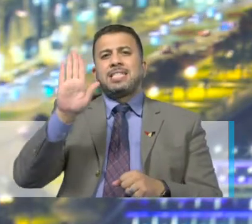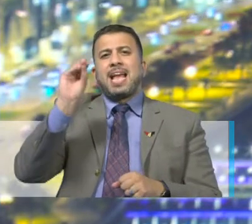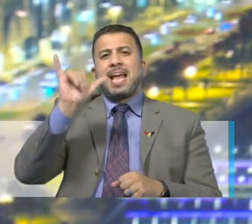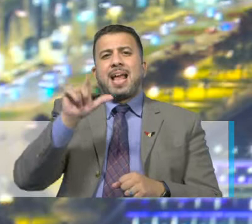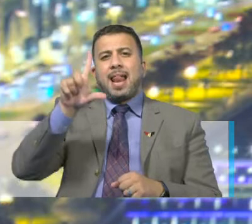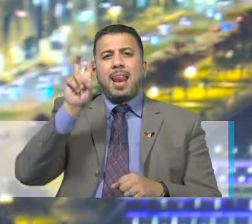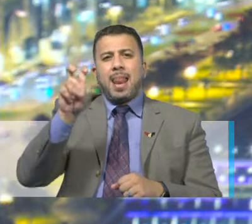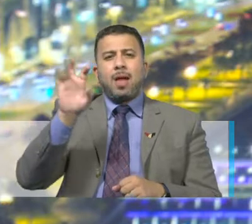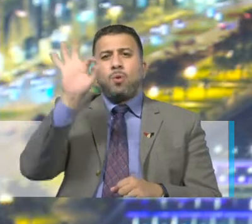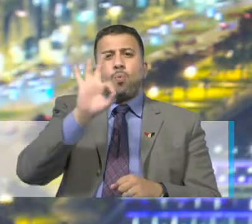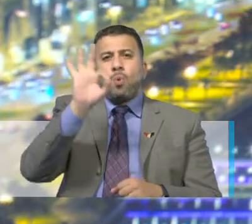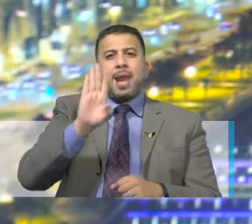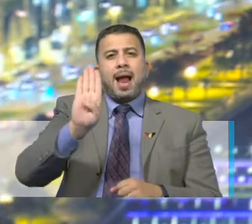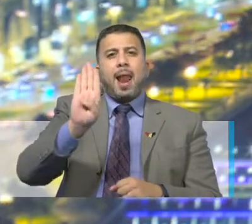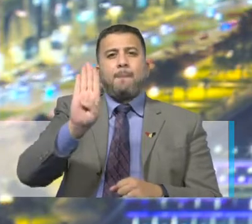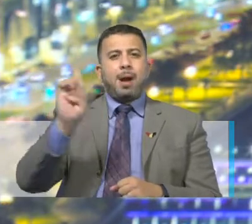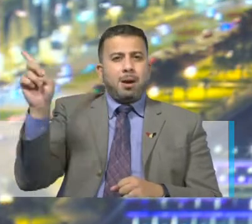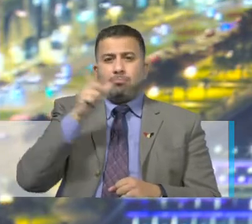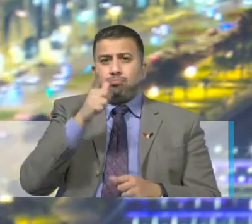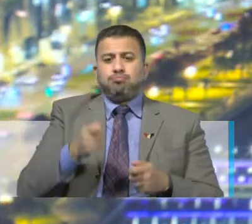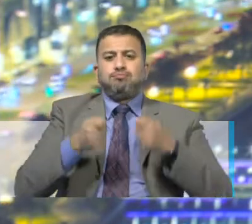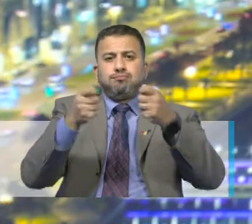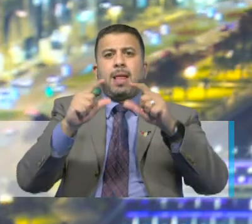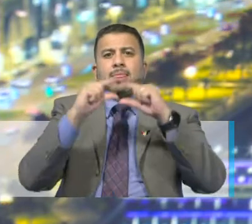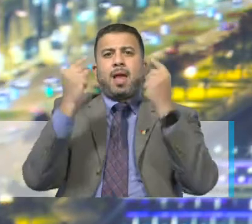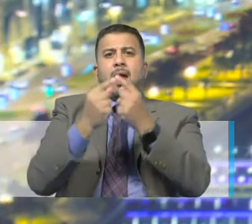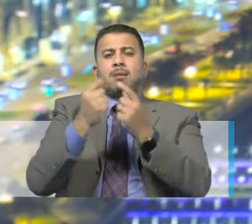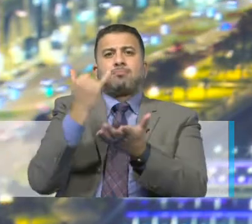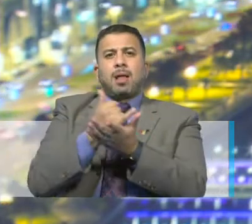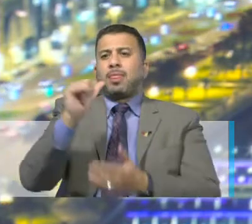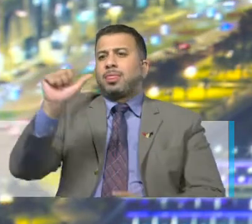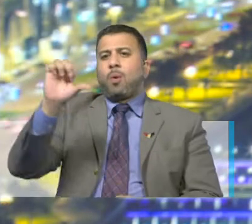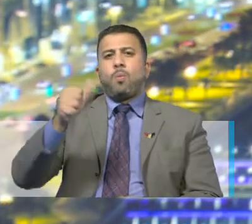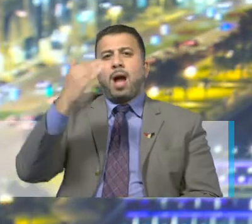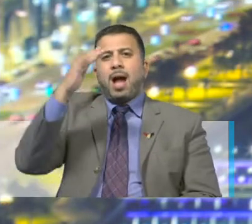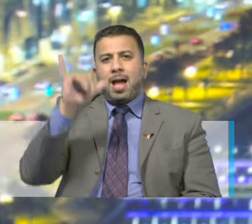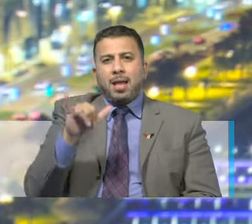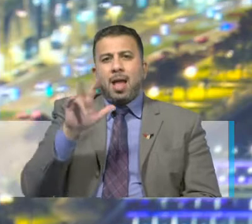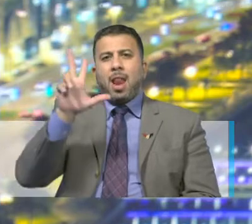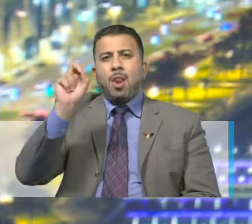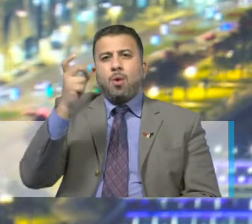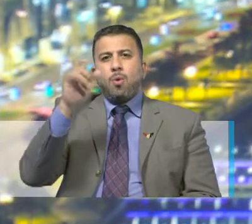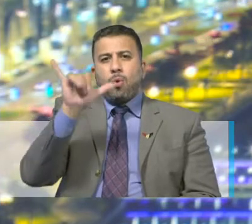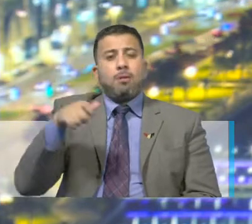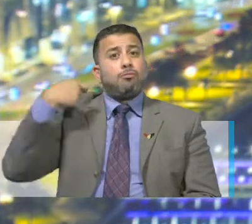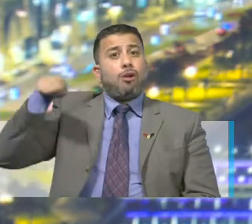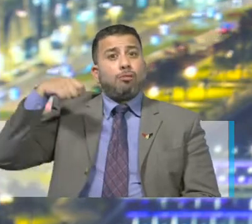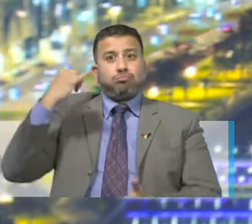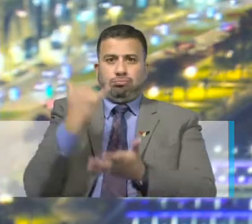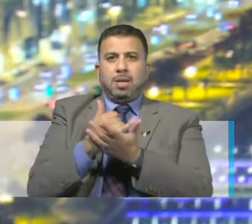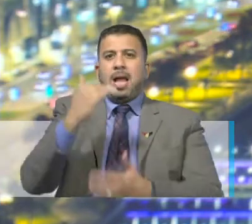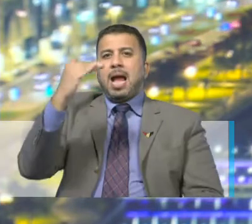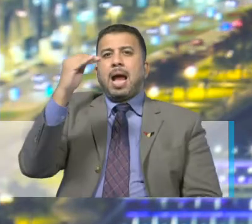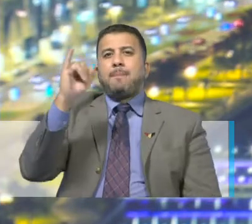البطين بمدينة كلباء، ليتم تسليمه لدائرة شؤون الضواحي والقرى بحضور رئيسها سعادة